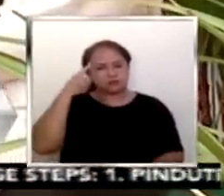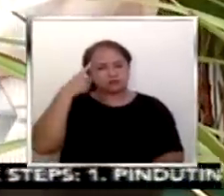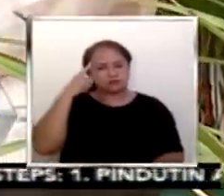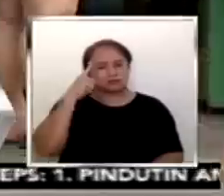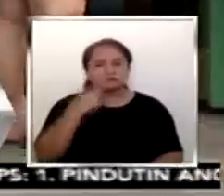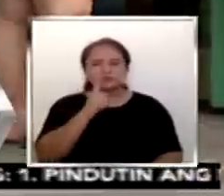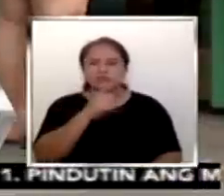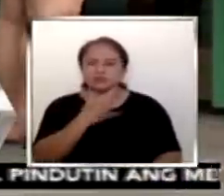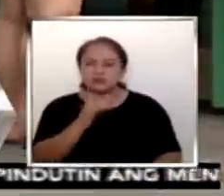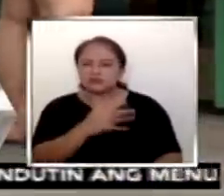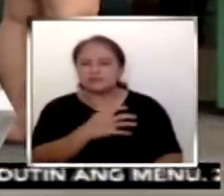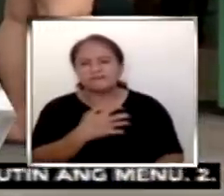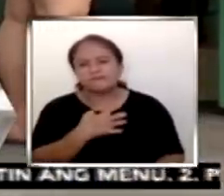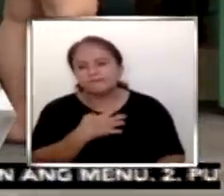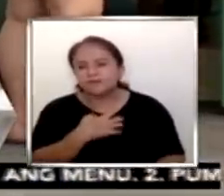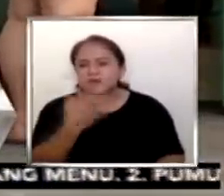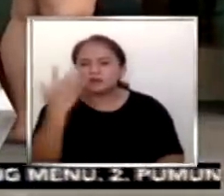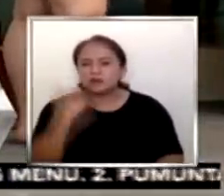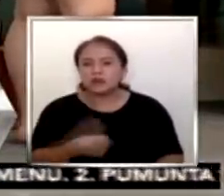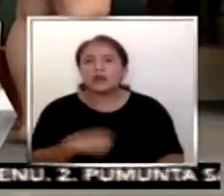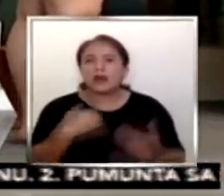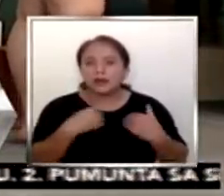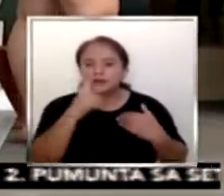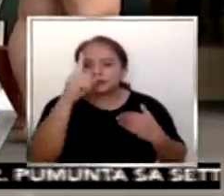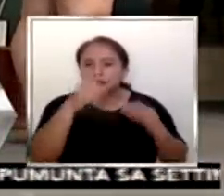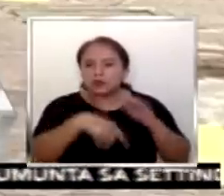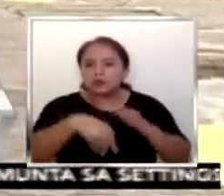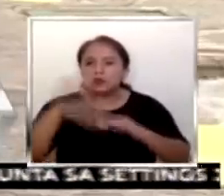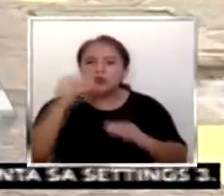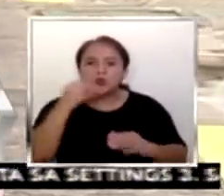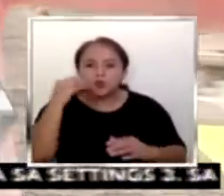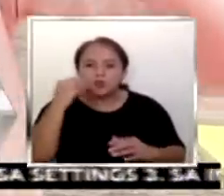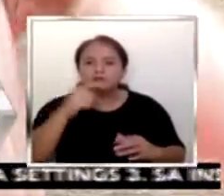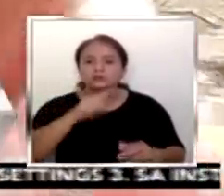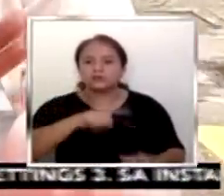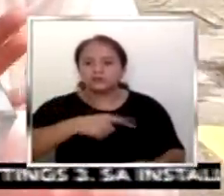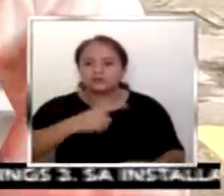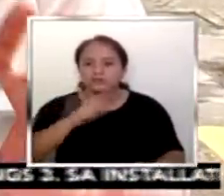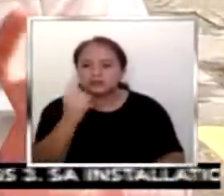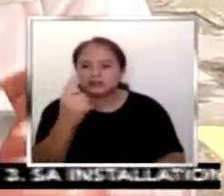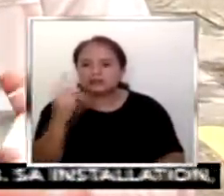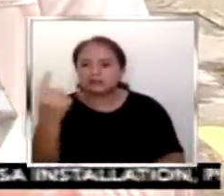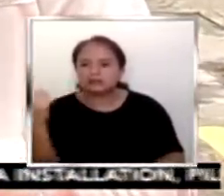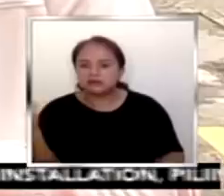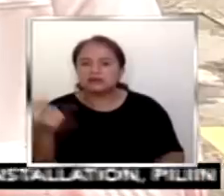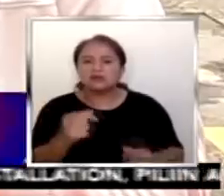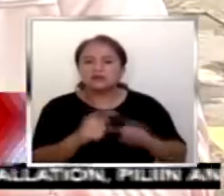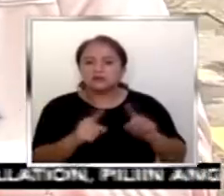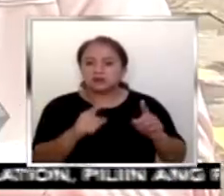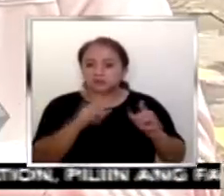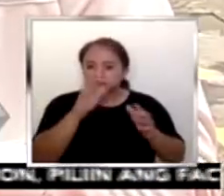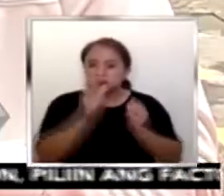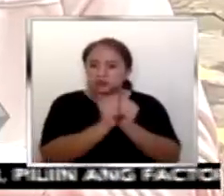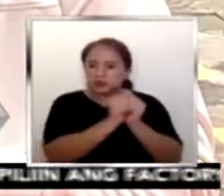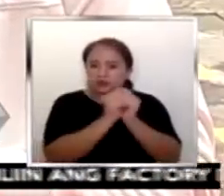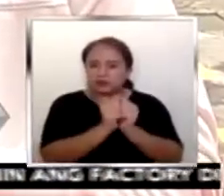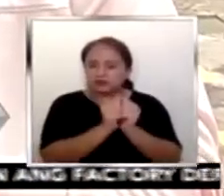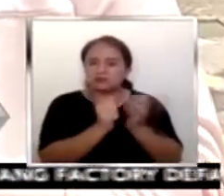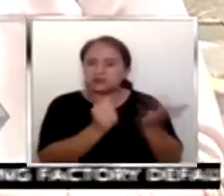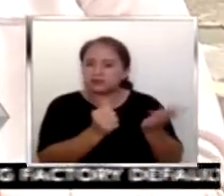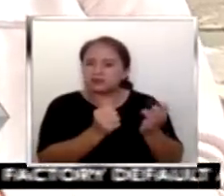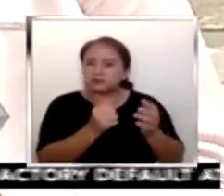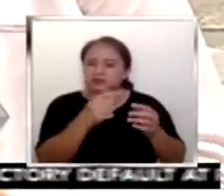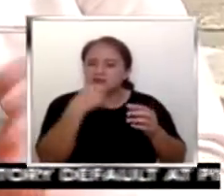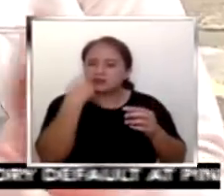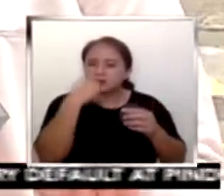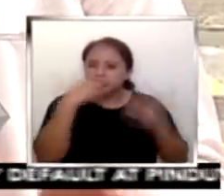paisa-isang nakaka-uwi sa kanila gayong sabay-sabay silang na-test. May nag-message sa akin dito sa courtyard, sir, may certificate. Wala pa daw siya sa